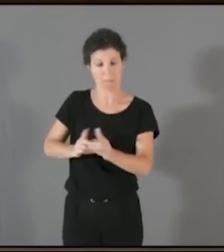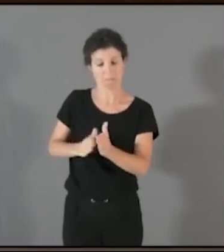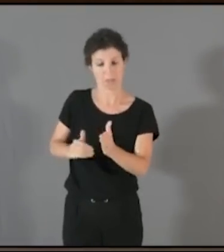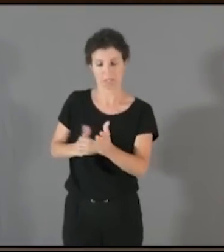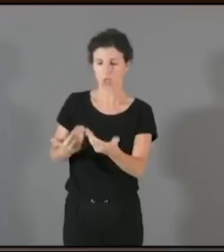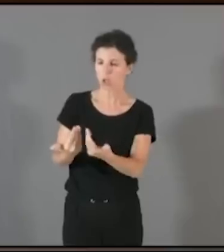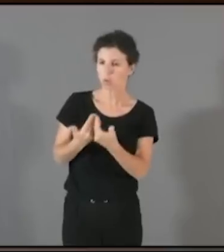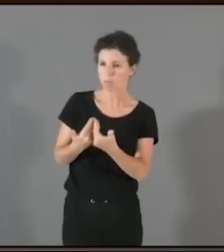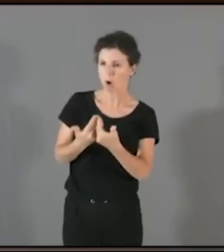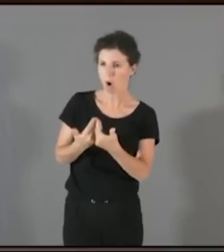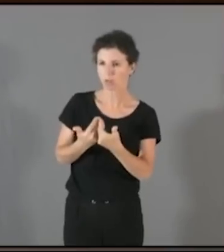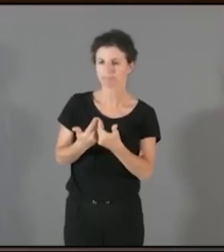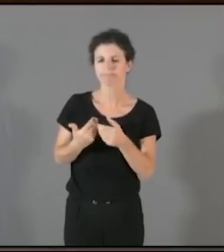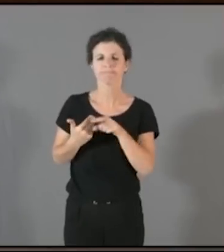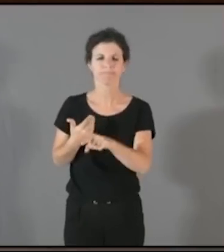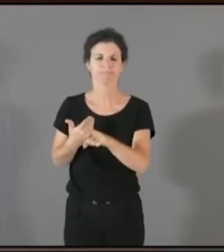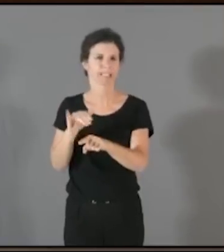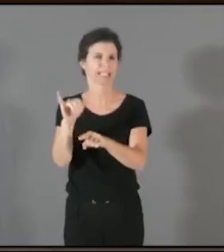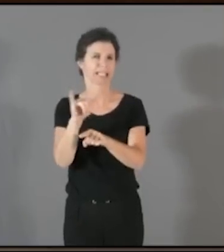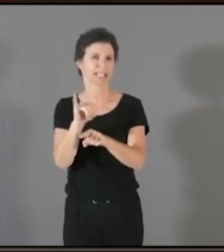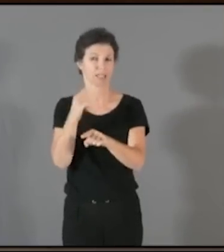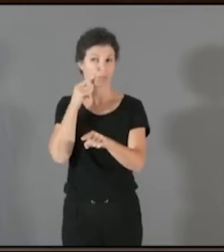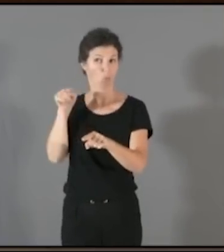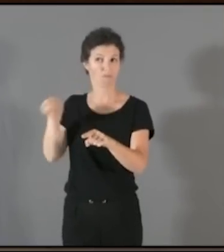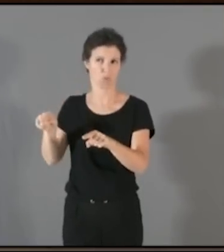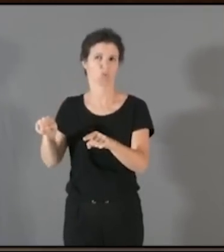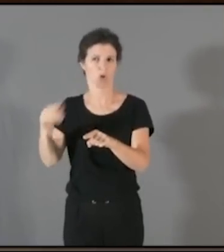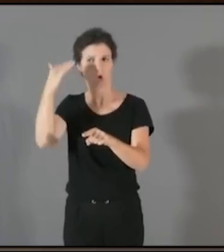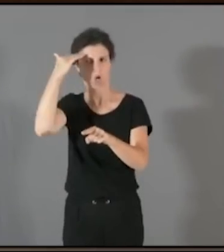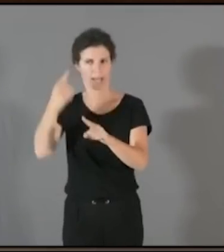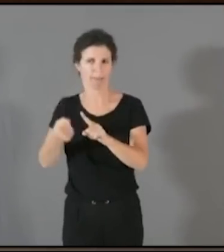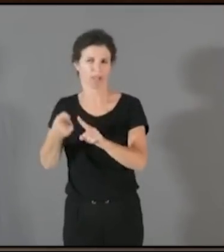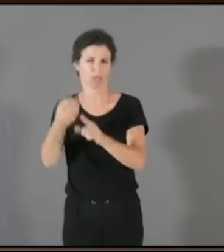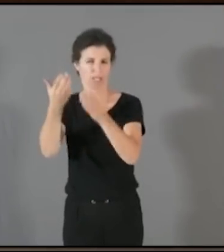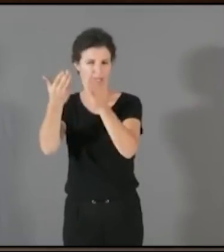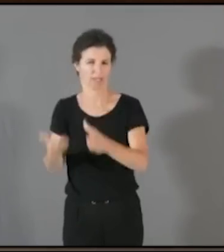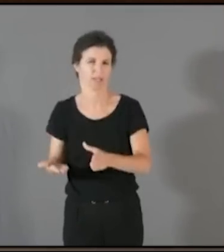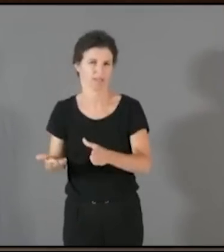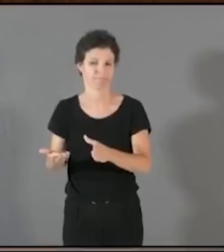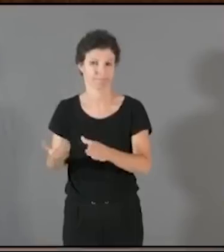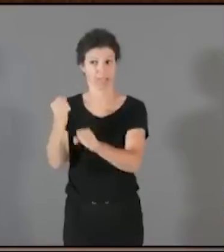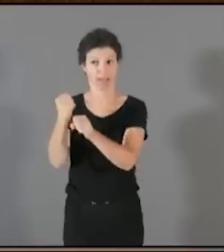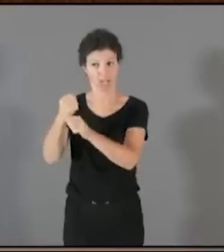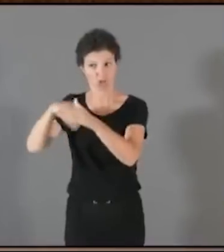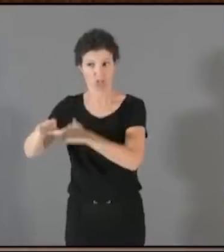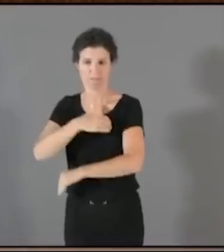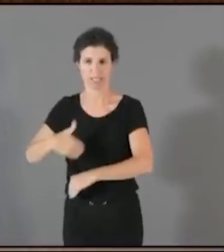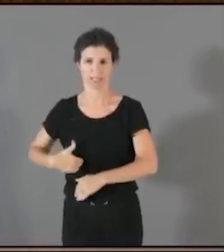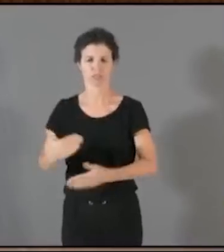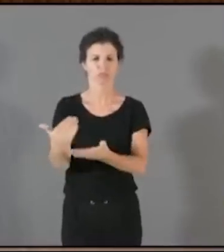est pour vous quelqu'un de particulier puisque c'est l'une de vos employées. C'est une Marseillaise qui gagne 2 000 € par